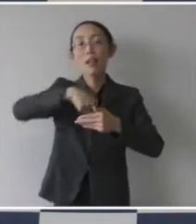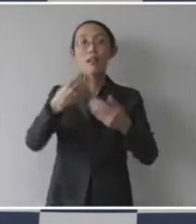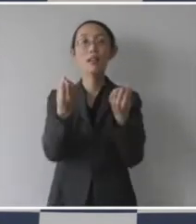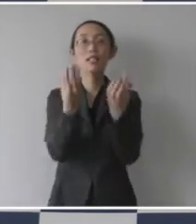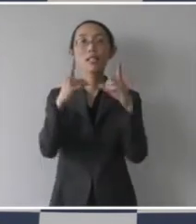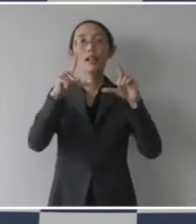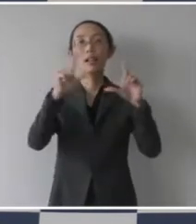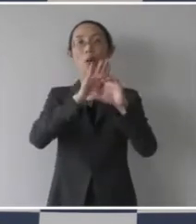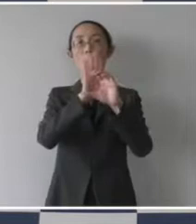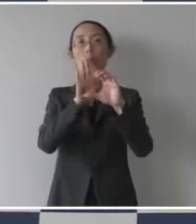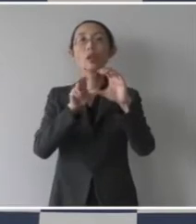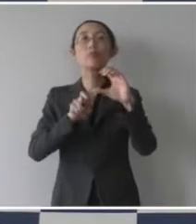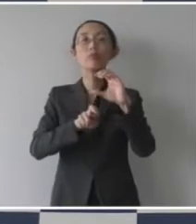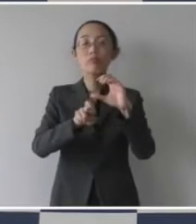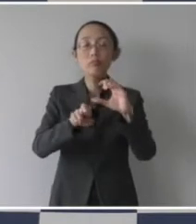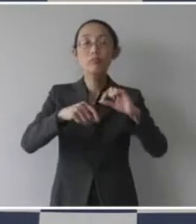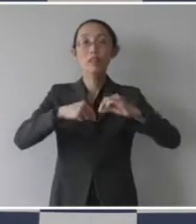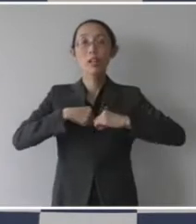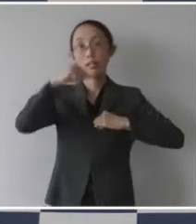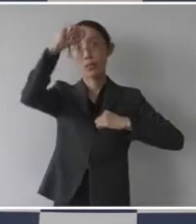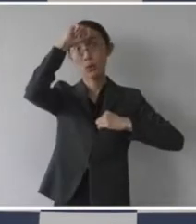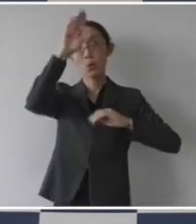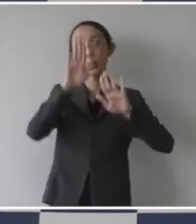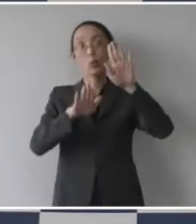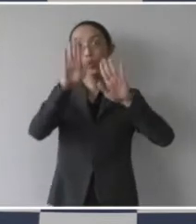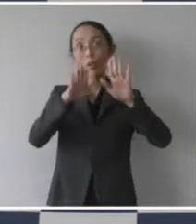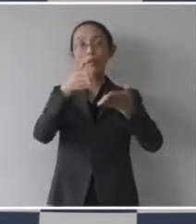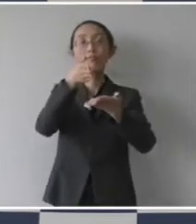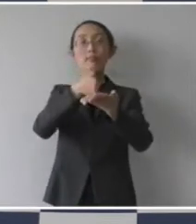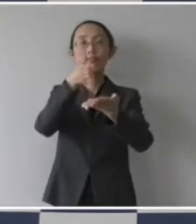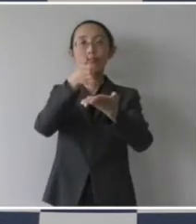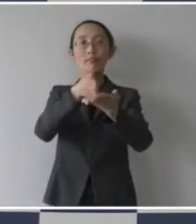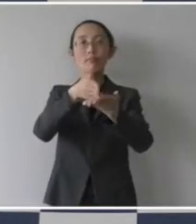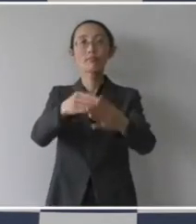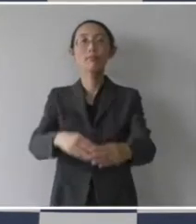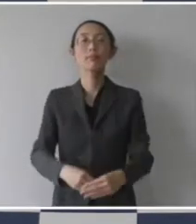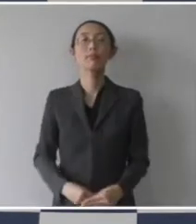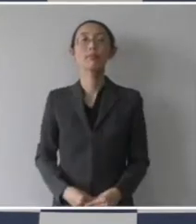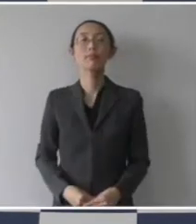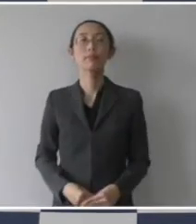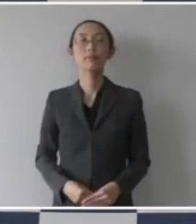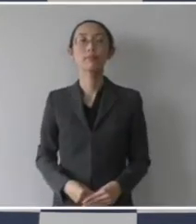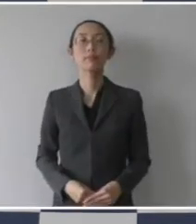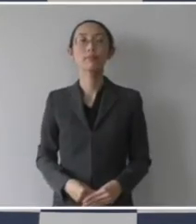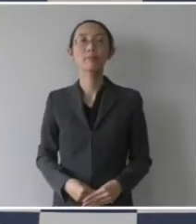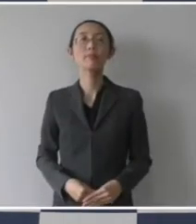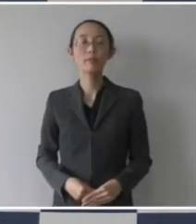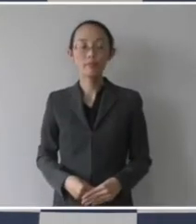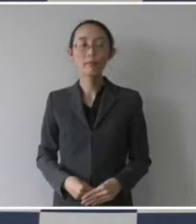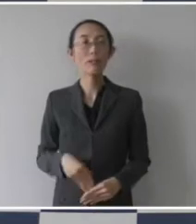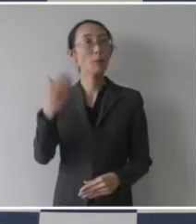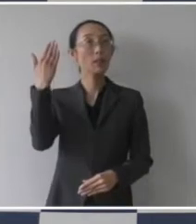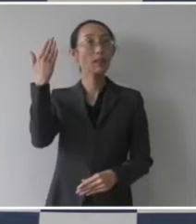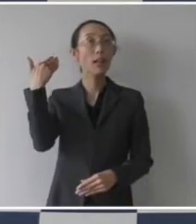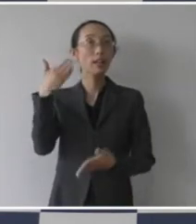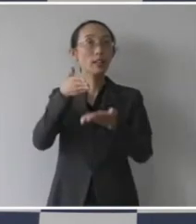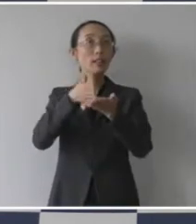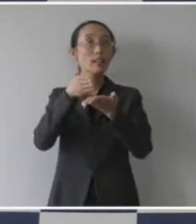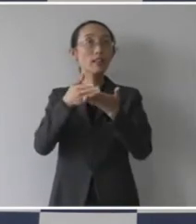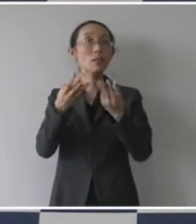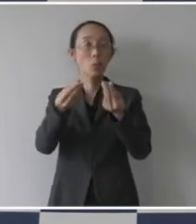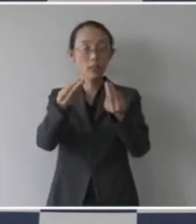新型コロナウイルス感染症の状況について市長お願いいたします。 はい。先ほど申し上げた通りでありま